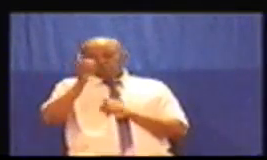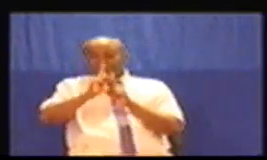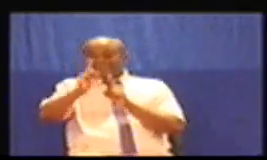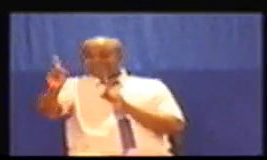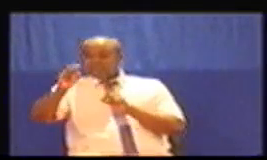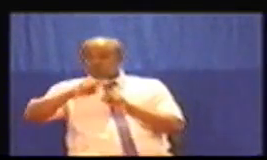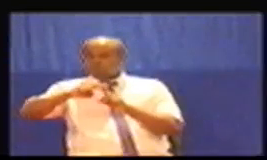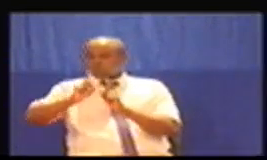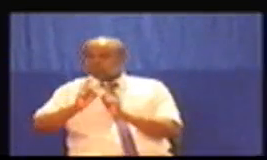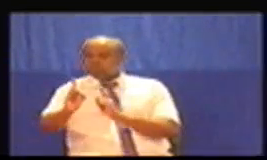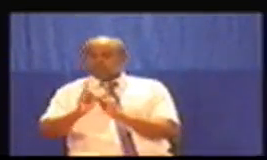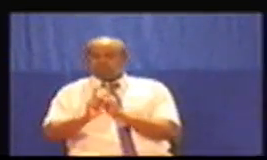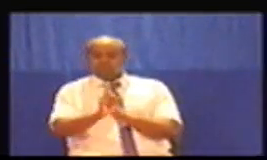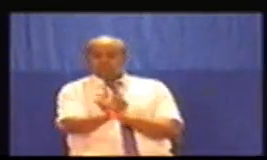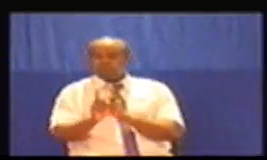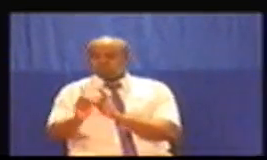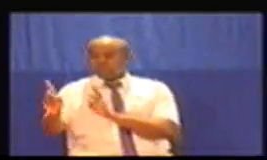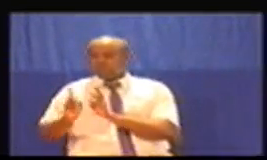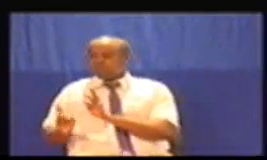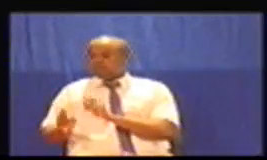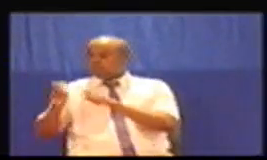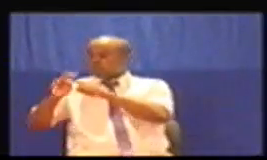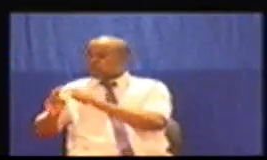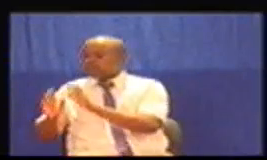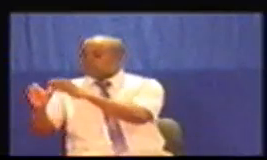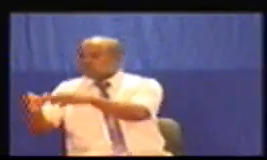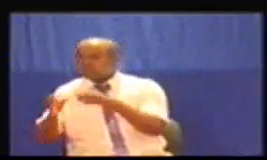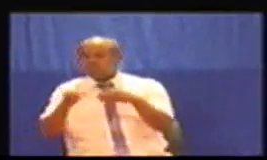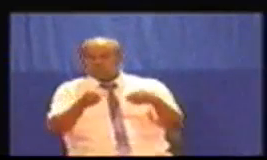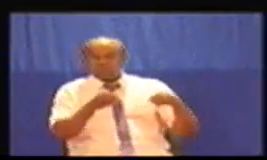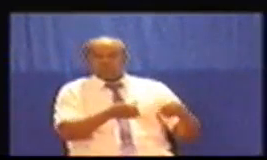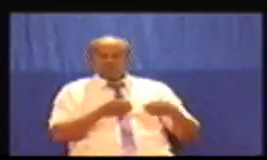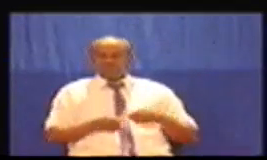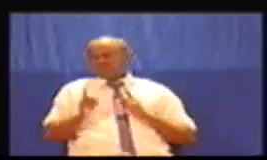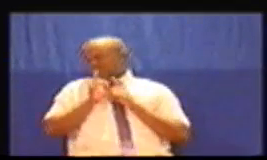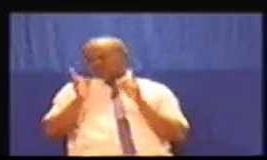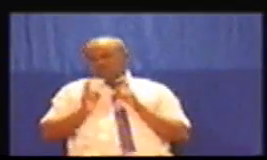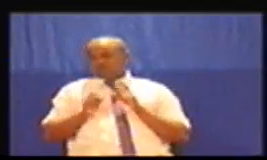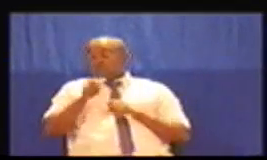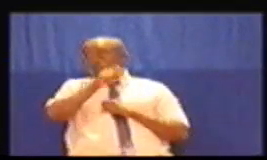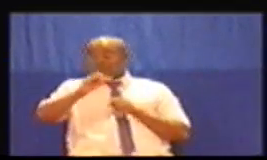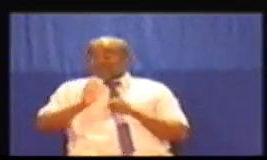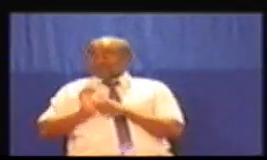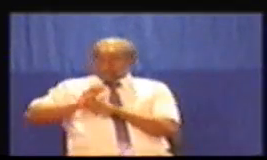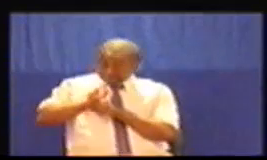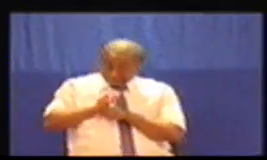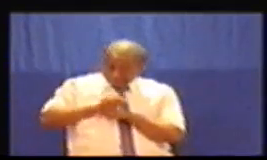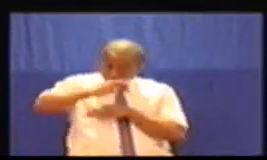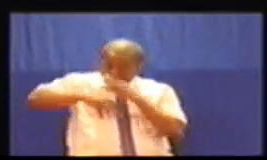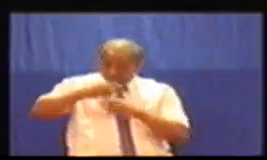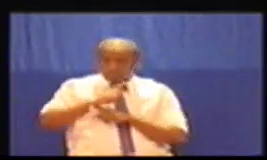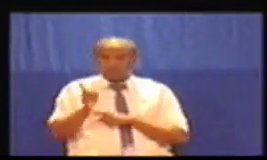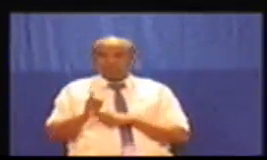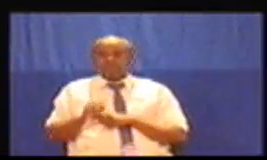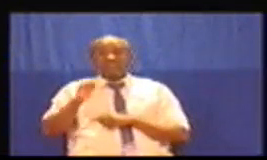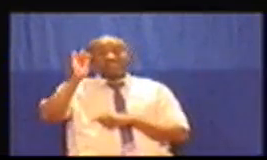kutoji expose na masuala ya makundi makundi na maeneo ambayo yana watu wengi bila sababu. Safari za Dar es Salaam